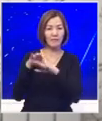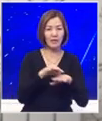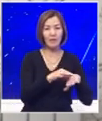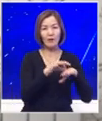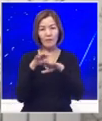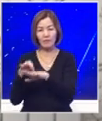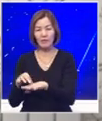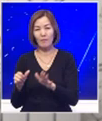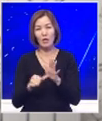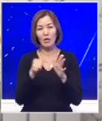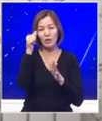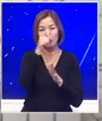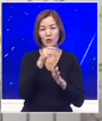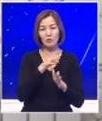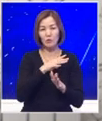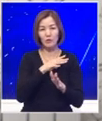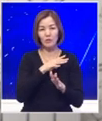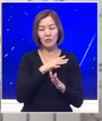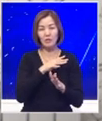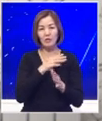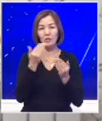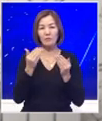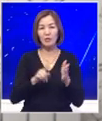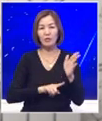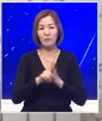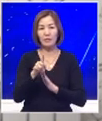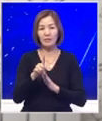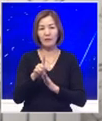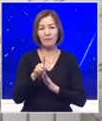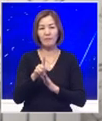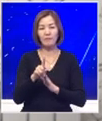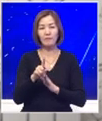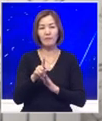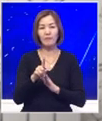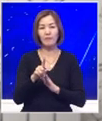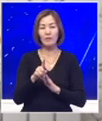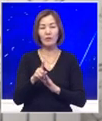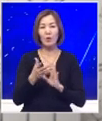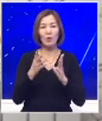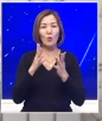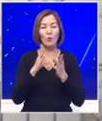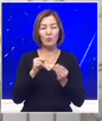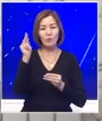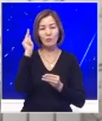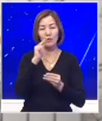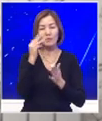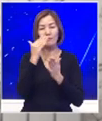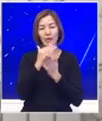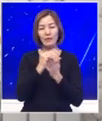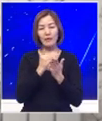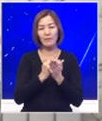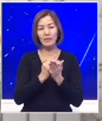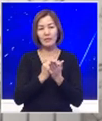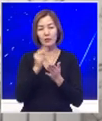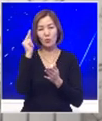отырмын ғой, 6 жыл құртылмаған бала, енді биылдан бастап уже кәдімгідей общий образовательный мектептің